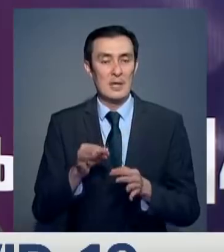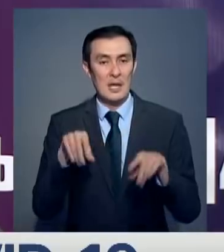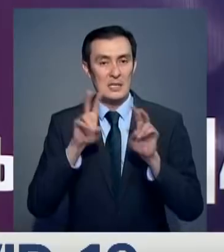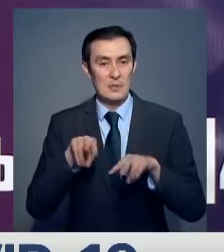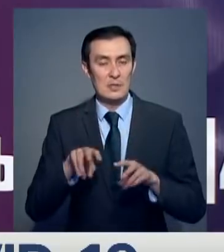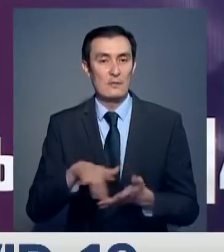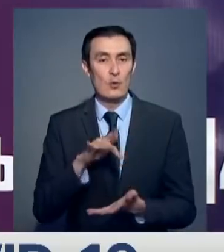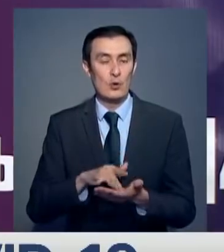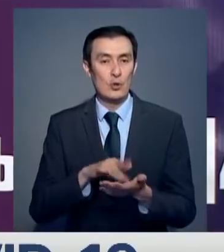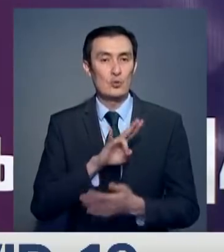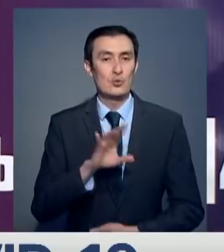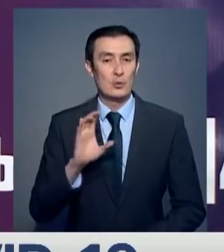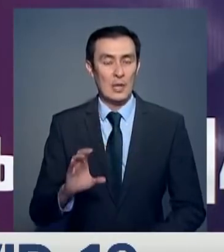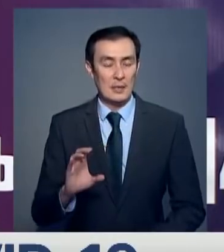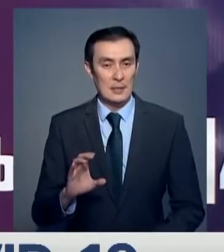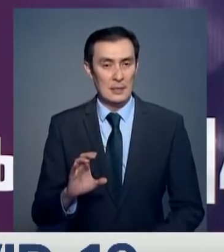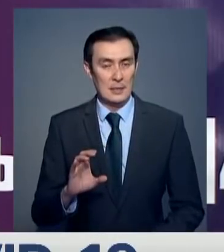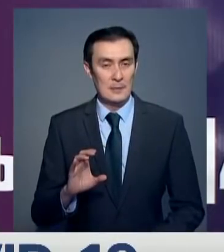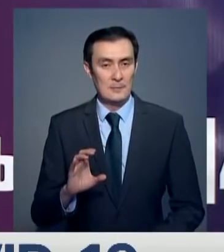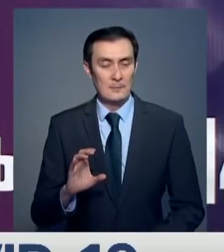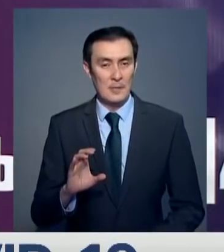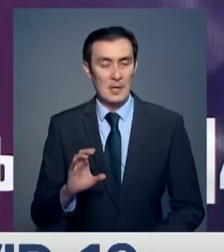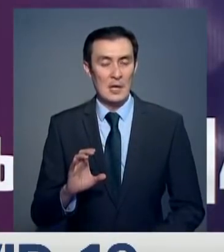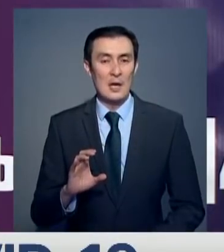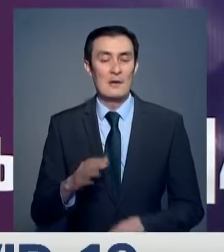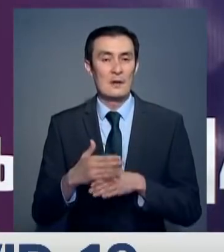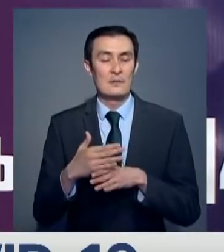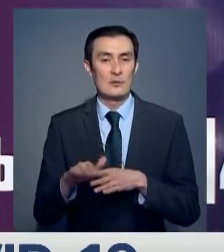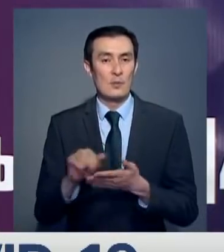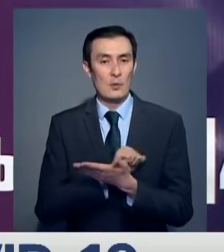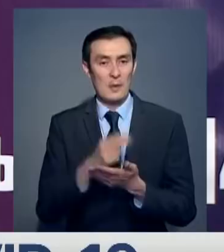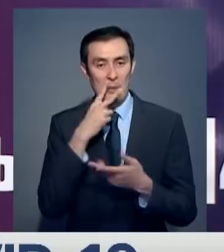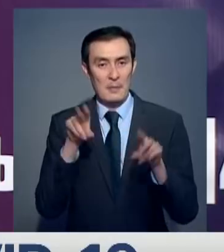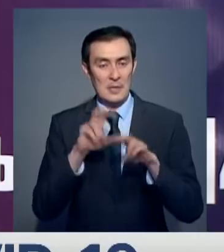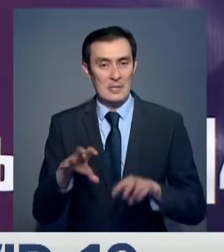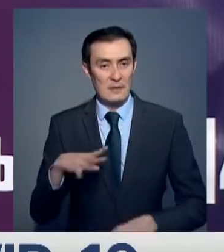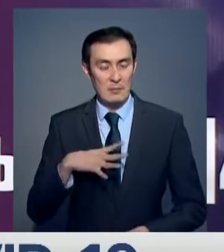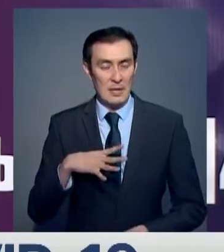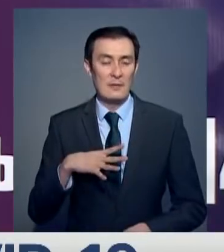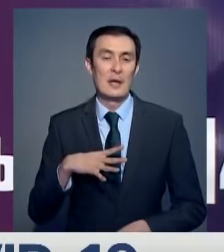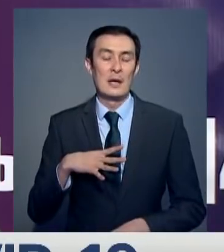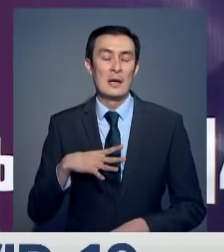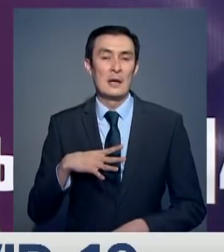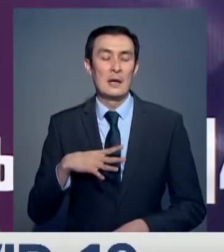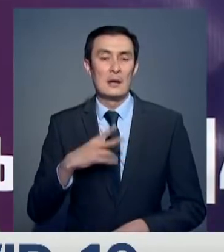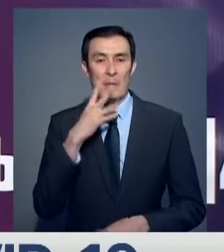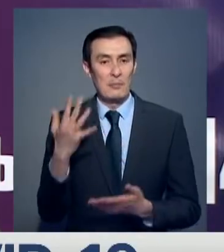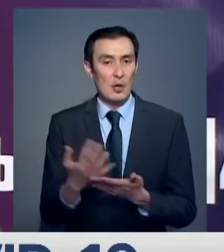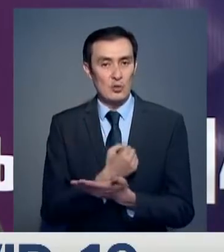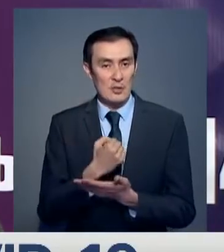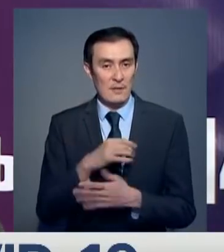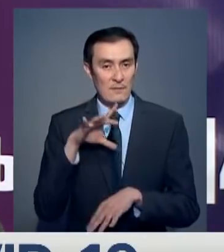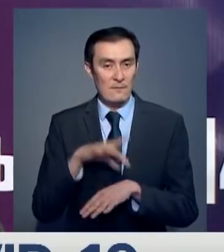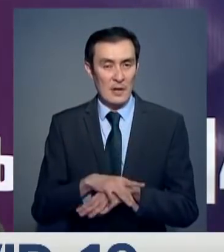города наш султан секционном материале при проведении исследования методом пцр обнаружены